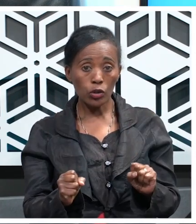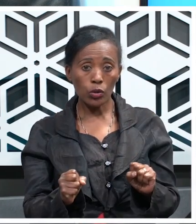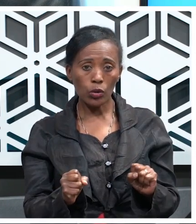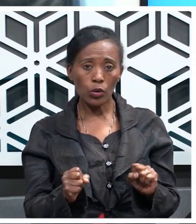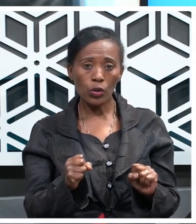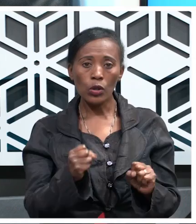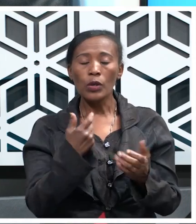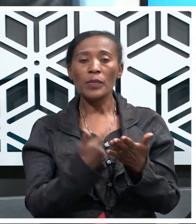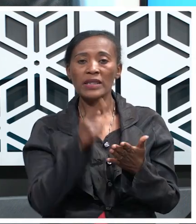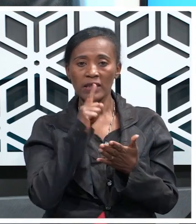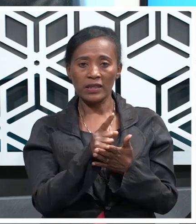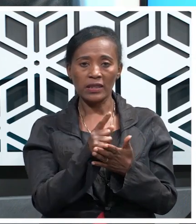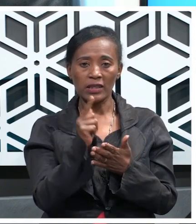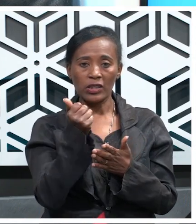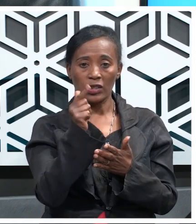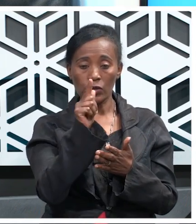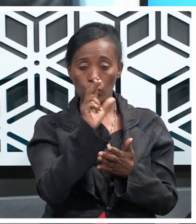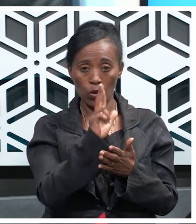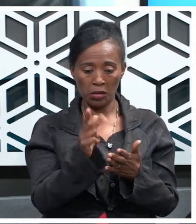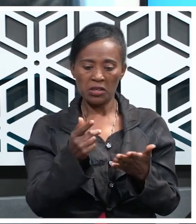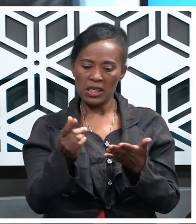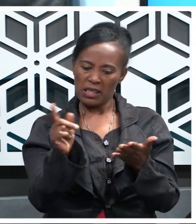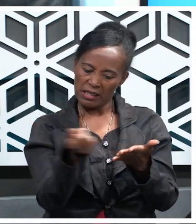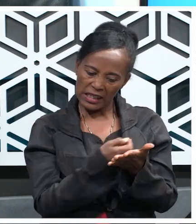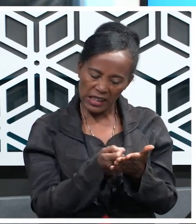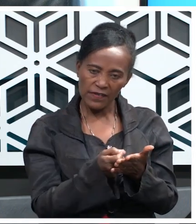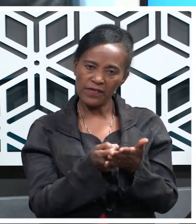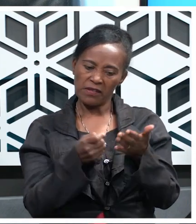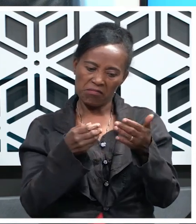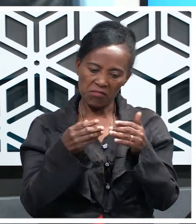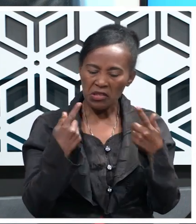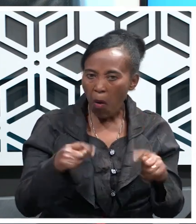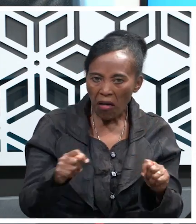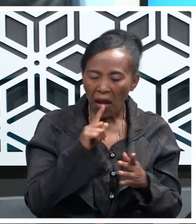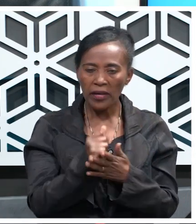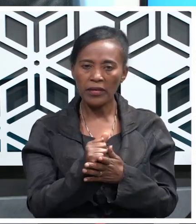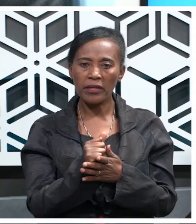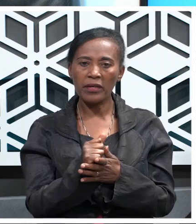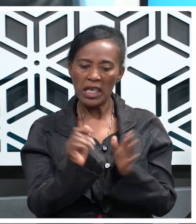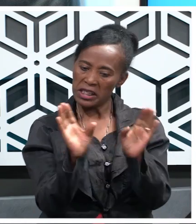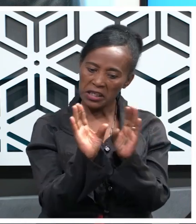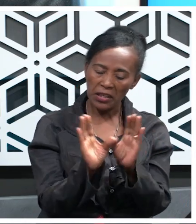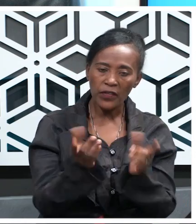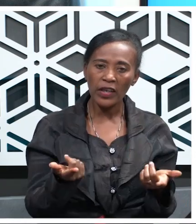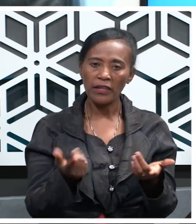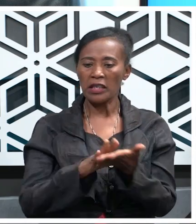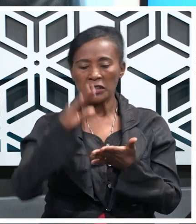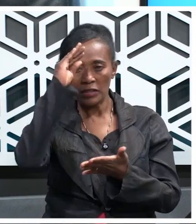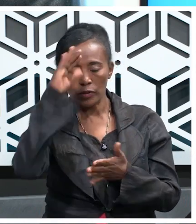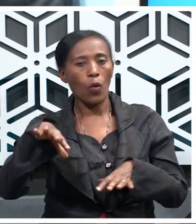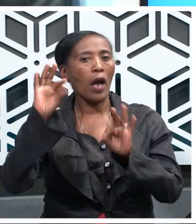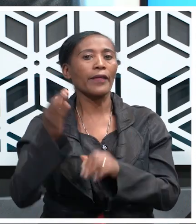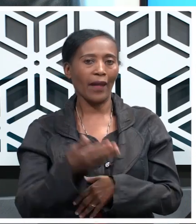የቻለችው። በሚራክል ትምህርት ቤት የፊልም ስክሪፕት አጻጻፍ ዳይሬክቲንግ እና በተዋናይነት